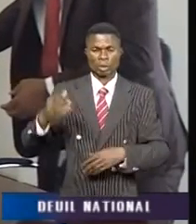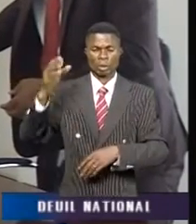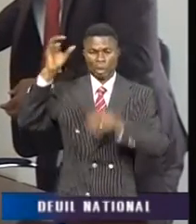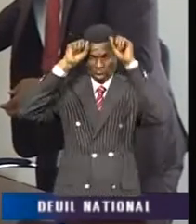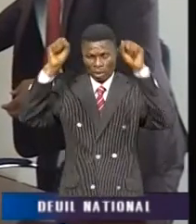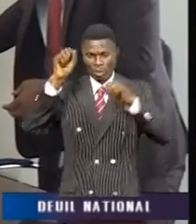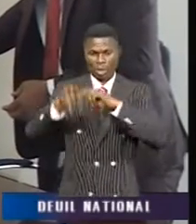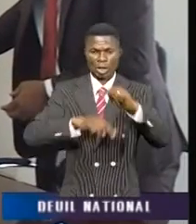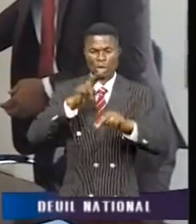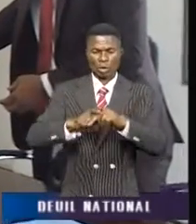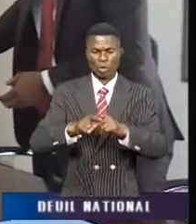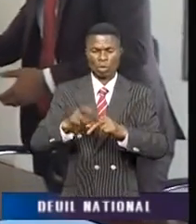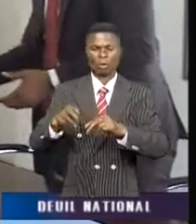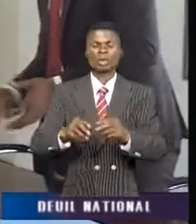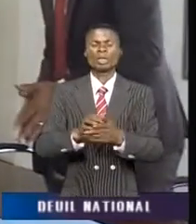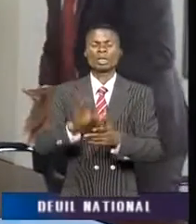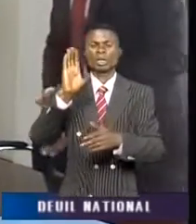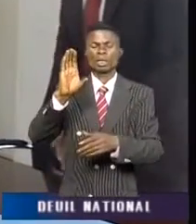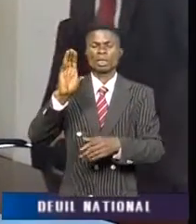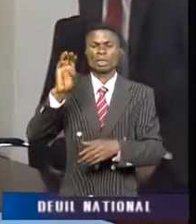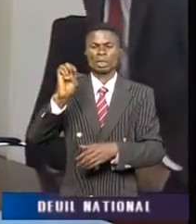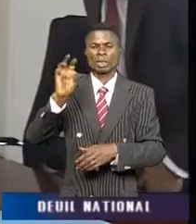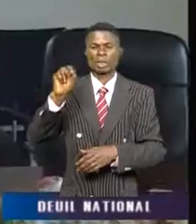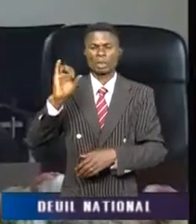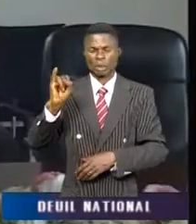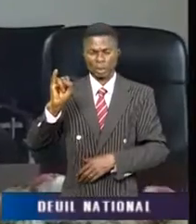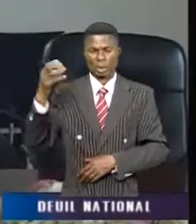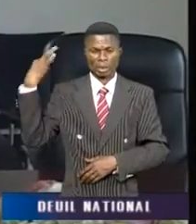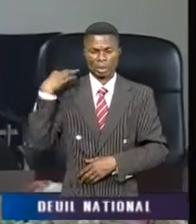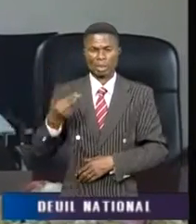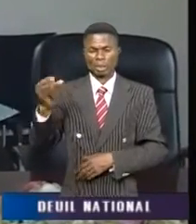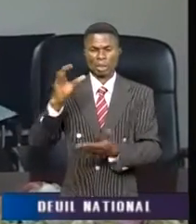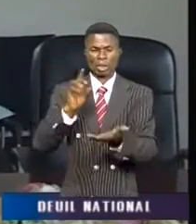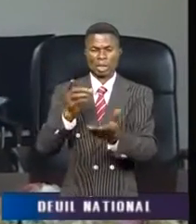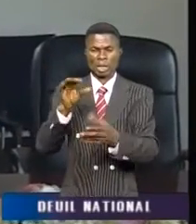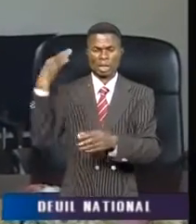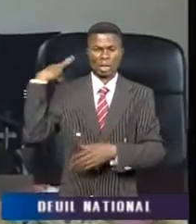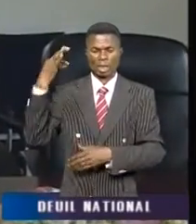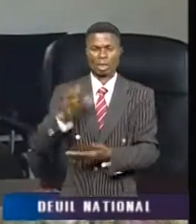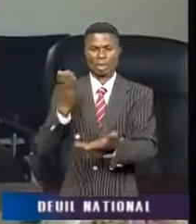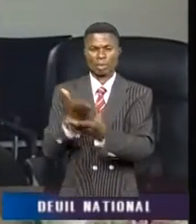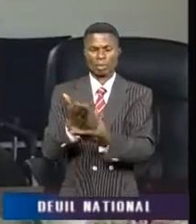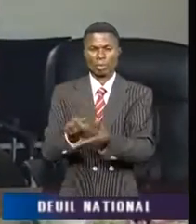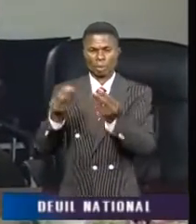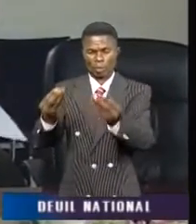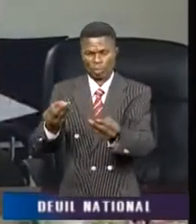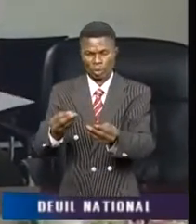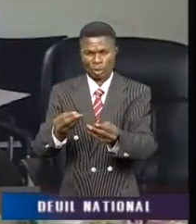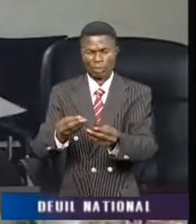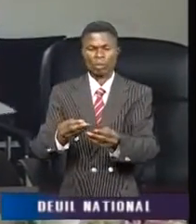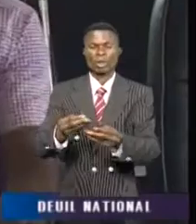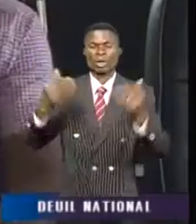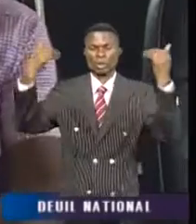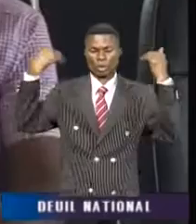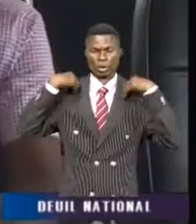Commission nationale électorale indépendante CENI, Maître Sylvain Lomou, a déposé sa candidature en bonne et due forme auprès du délégué